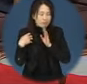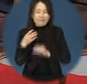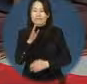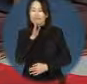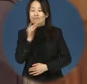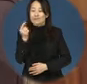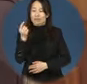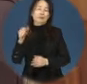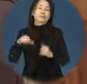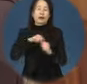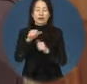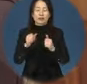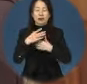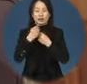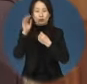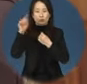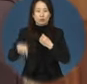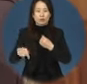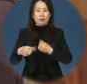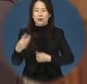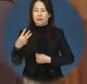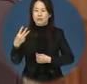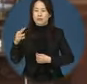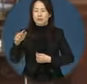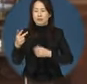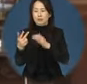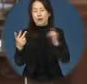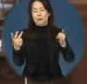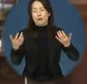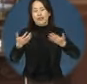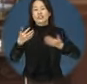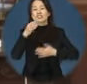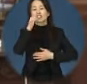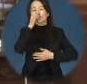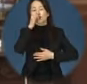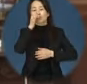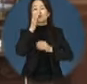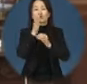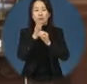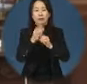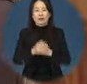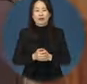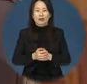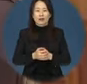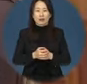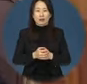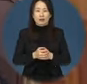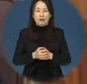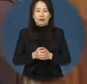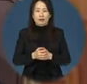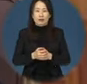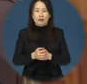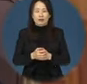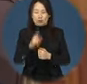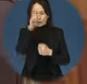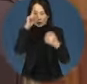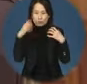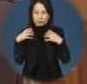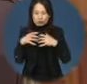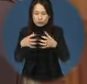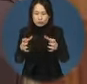행정안전부가 3,700 원 정도가 일을 하는데요 정부 부서 업무 중에는 굉장히 많은